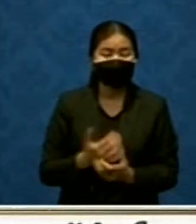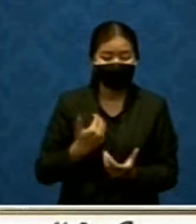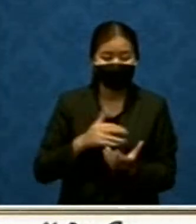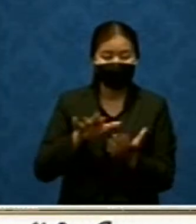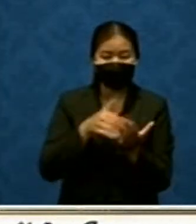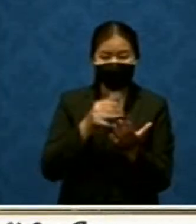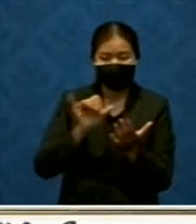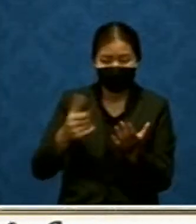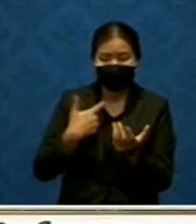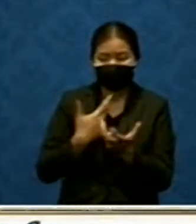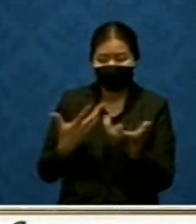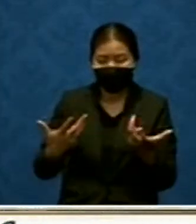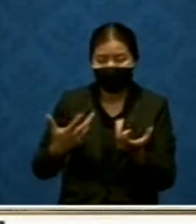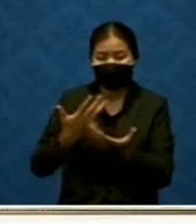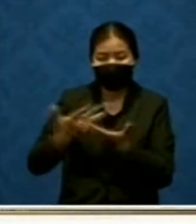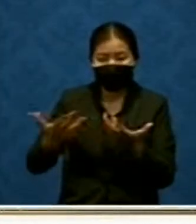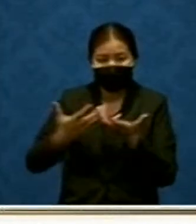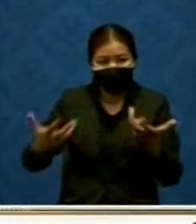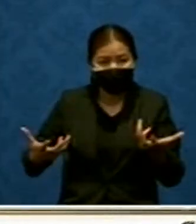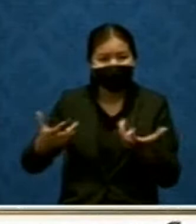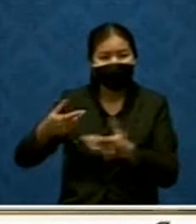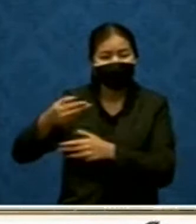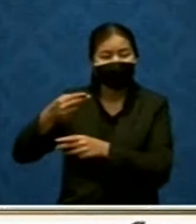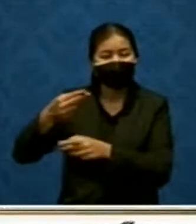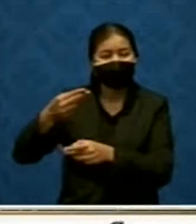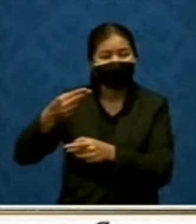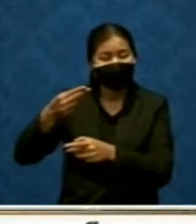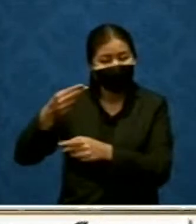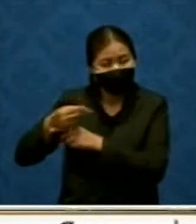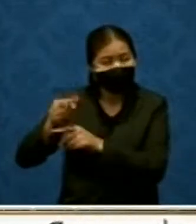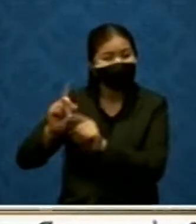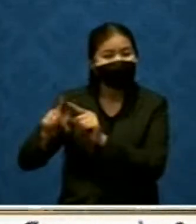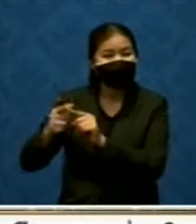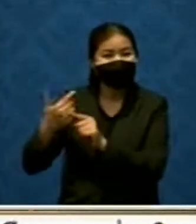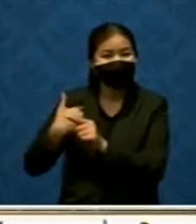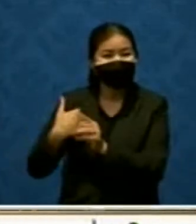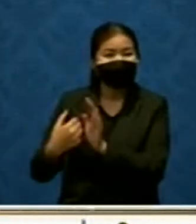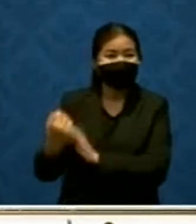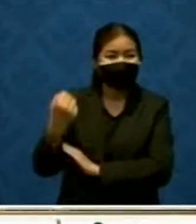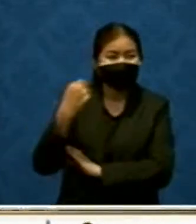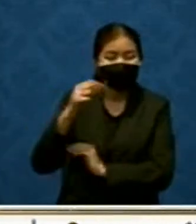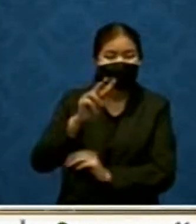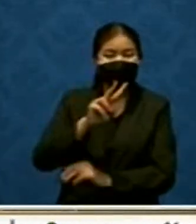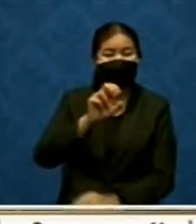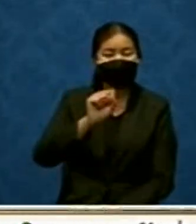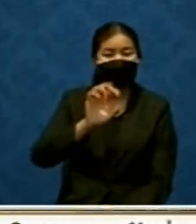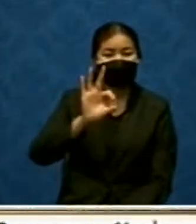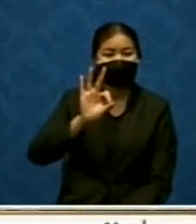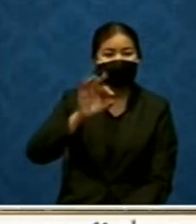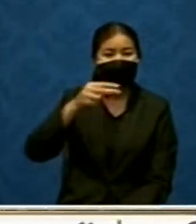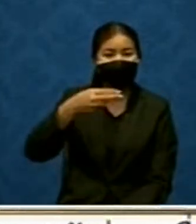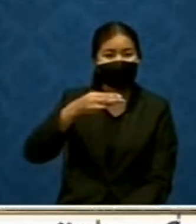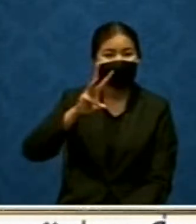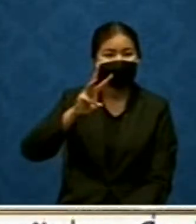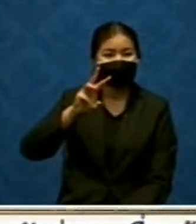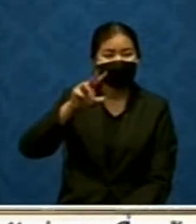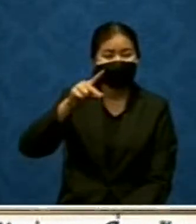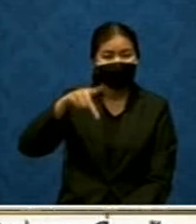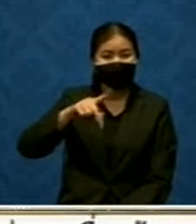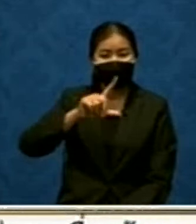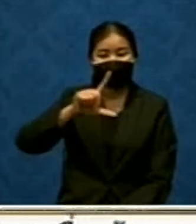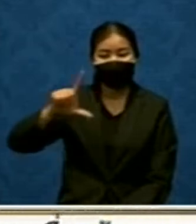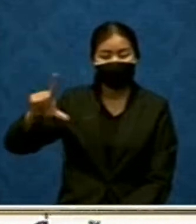กล้ายกลม หลายกระสวงทะบกลมความมนคง 296,000 ล้านบาท